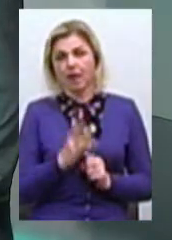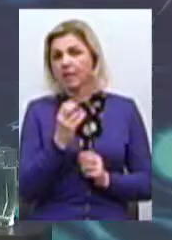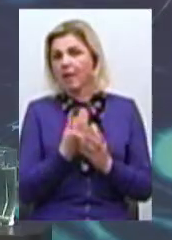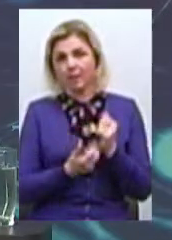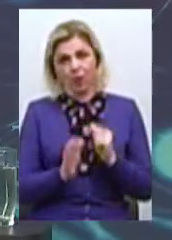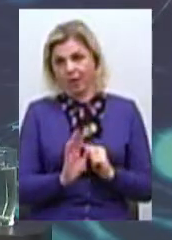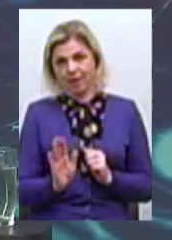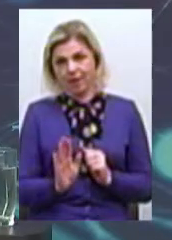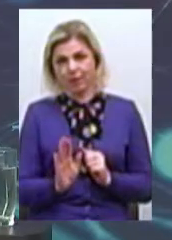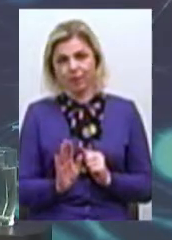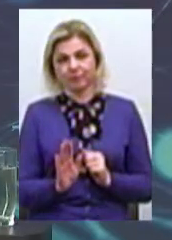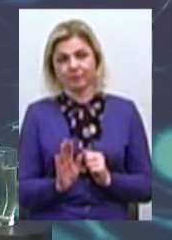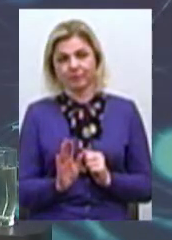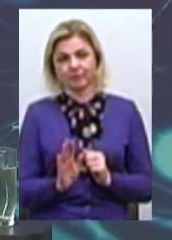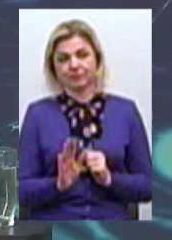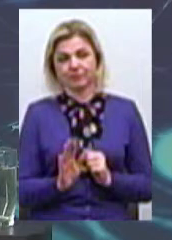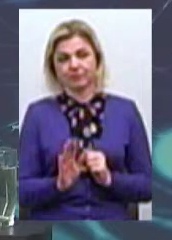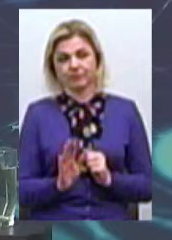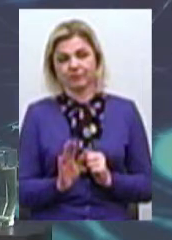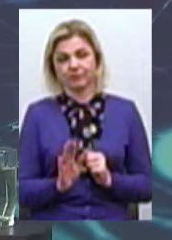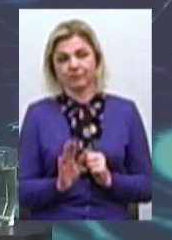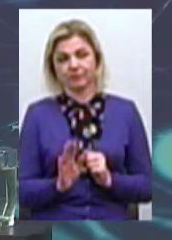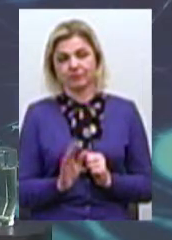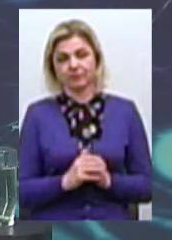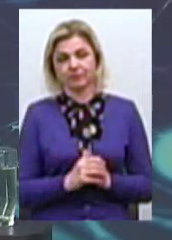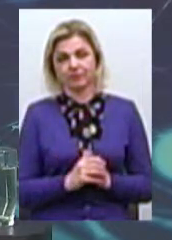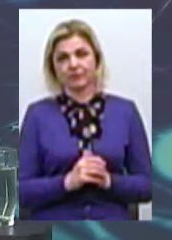програємо. А тобто, конкретніше?